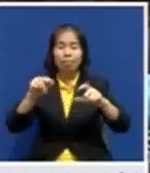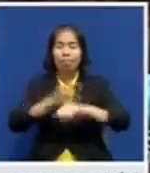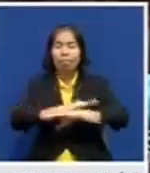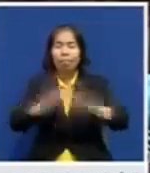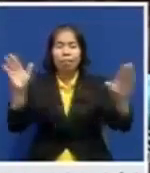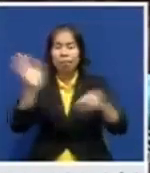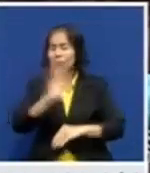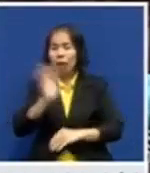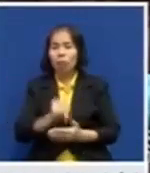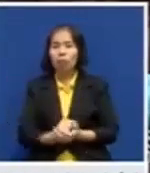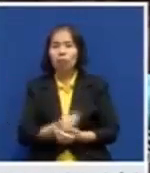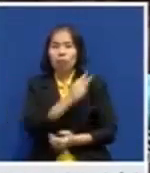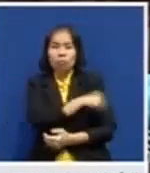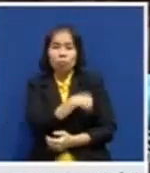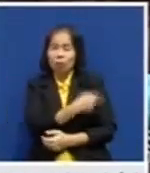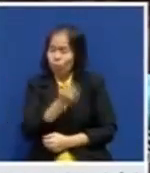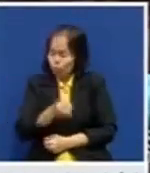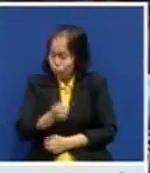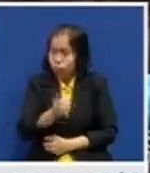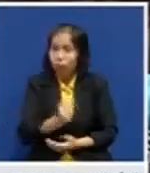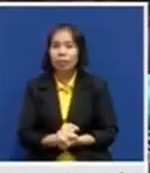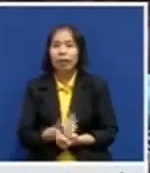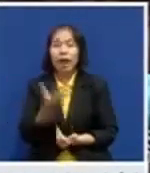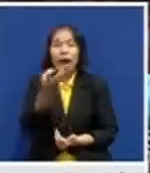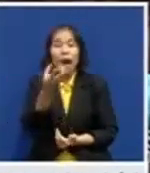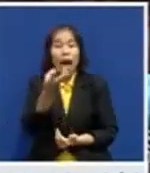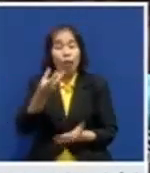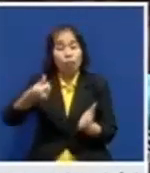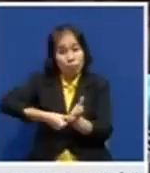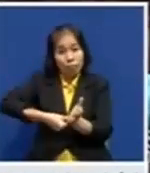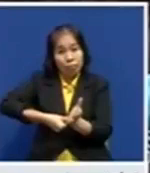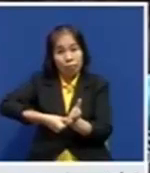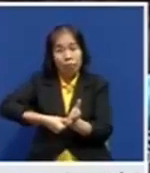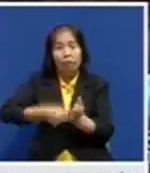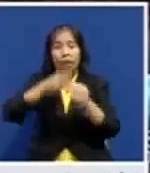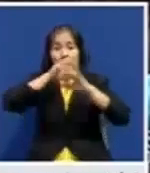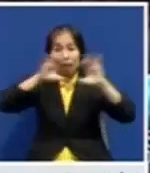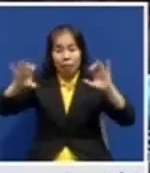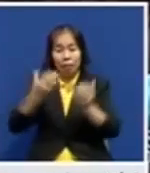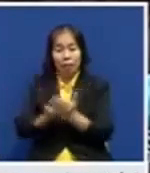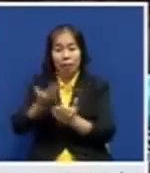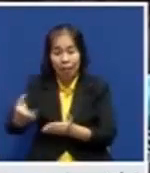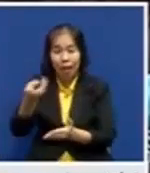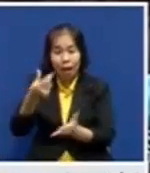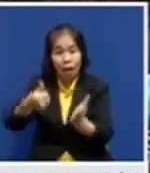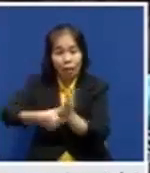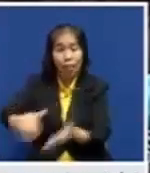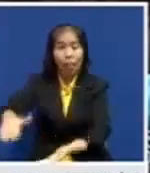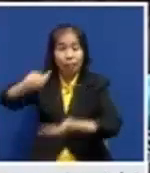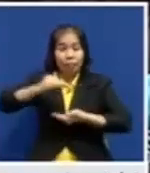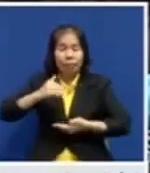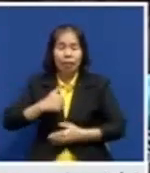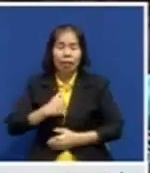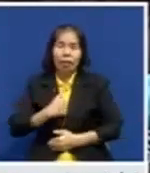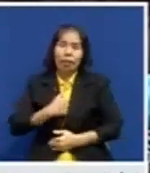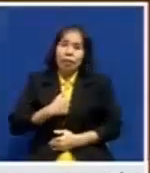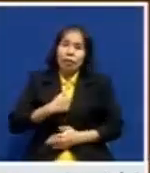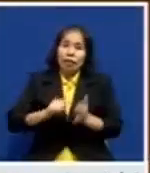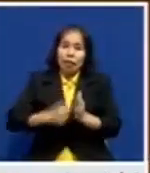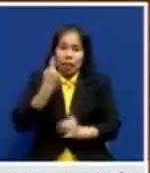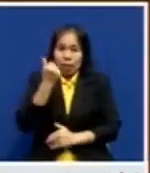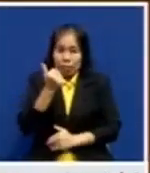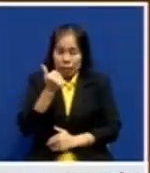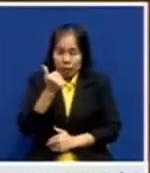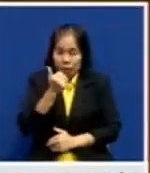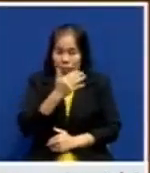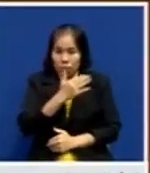าให้มันดีขึ้นจำนำข้าวเลิกแน่ไม่ใช่เพราะมันไม่ดีนะท่านแรกๆมันใช้ได้ห